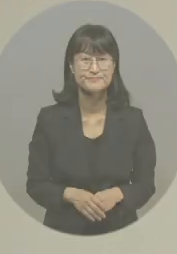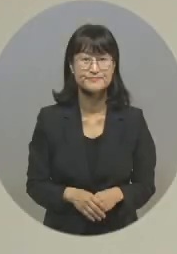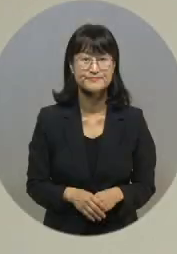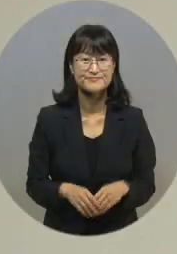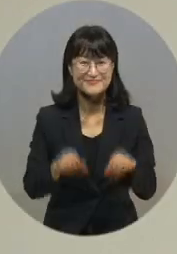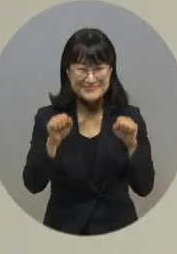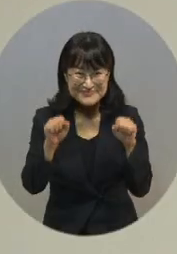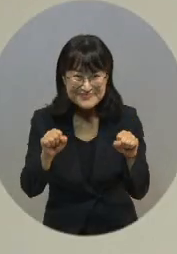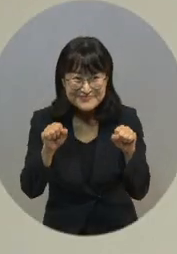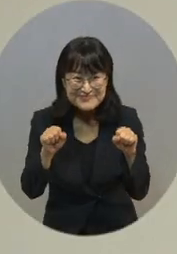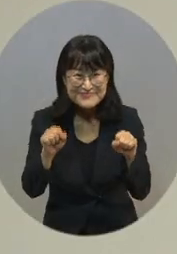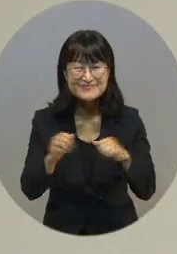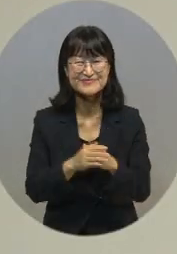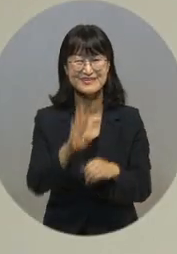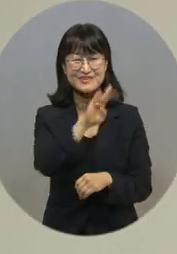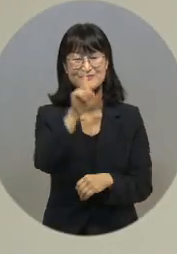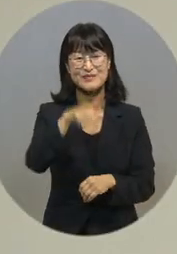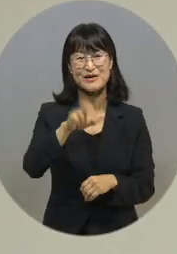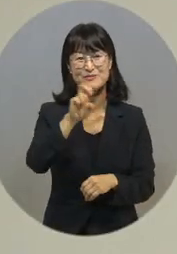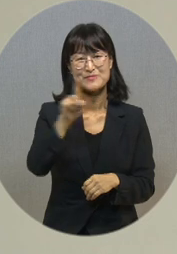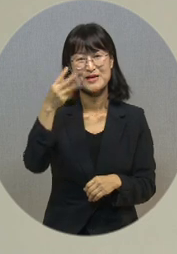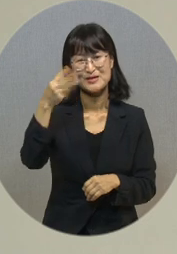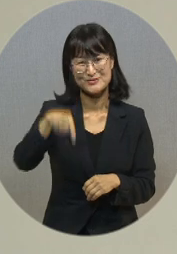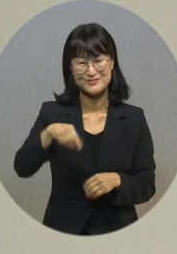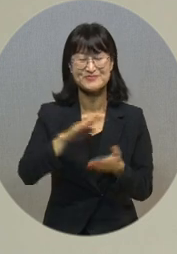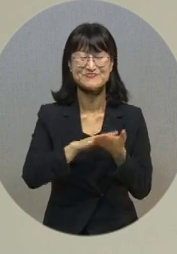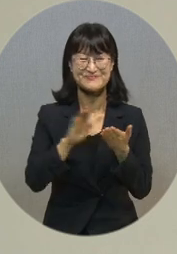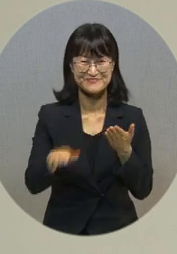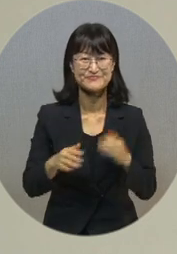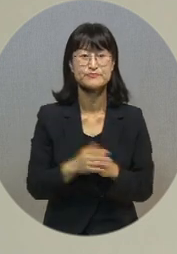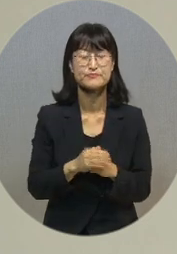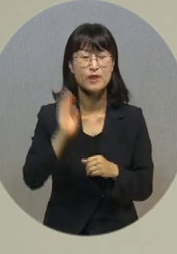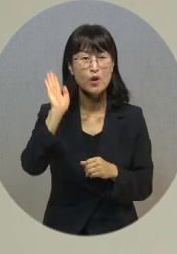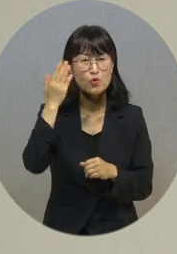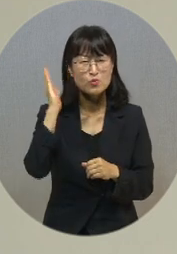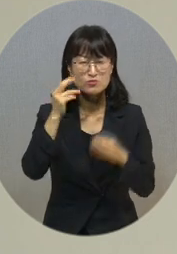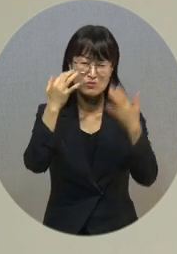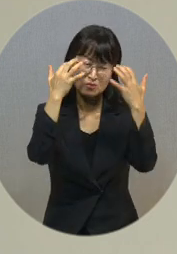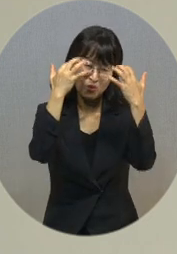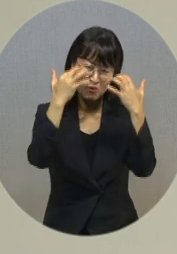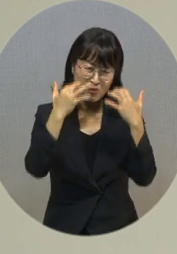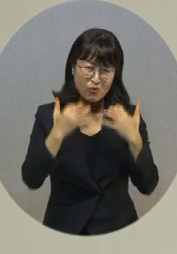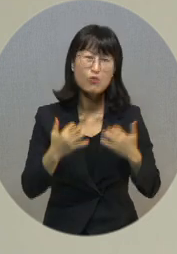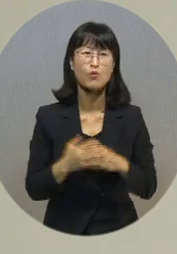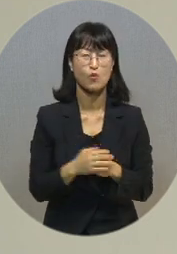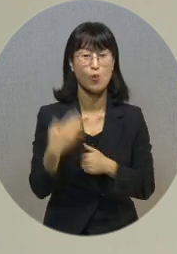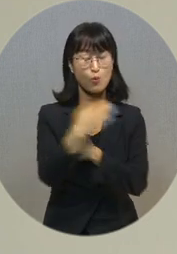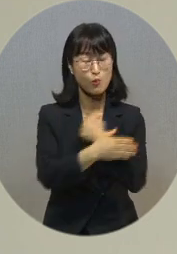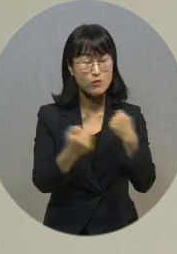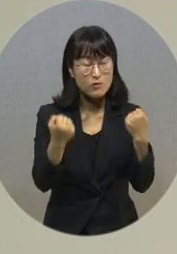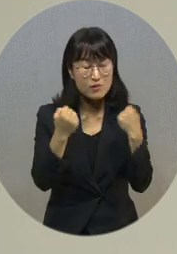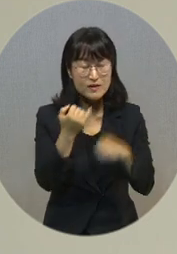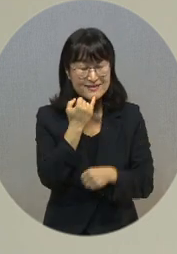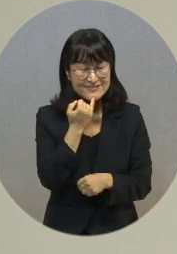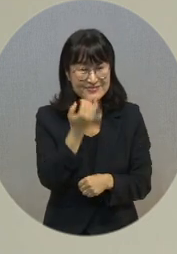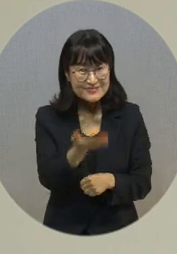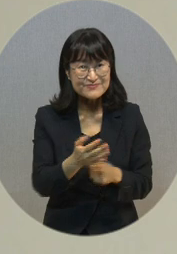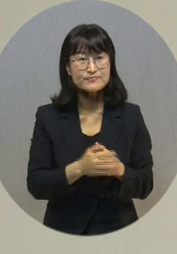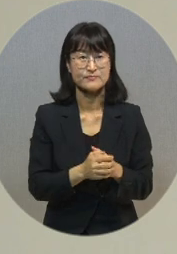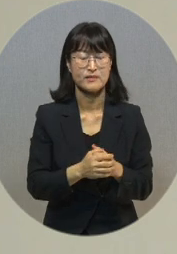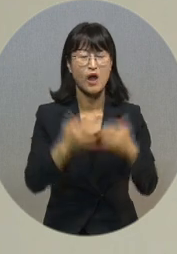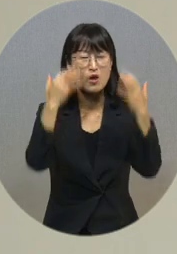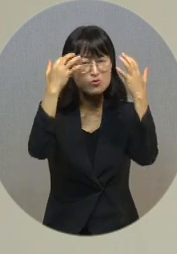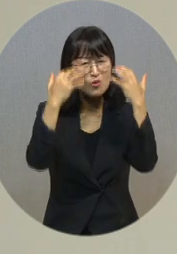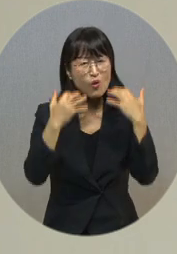안녕하세요. 건강 세상의 박마루입니다. 요즘 날씨가 너무 덥죠? 건강은 어떠십니까? 이 날씨가